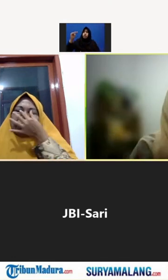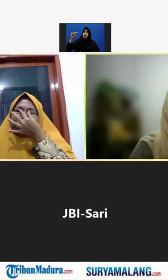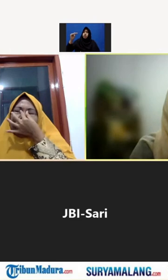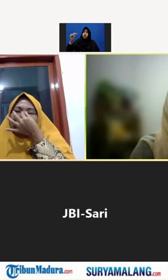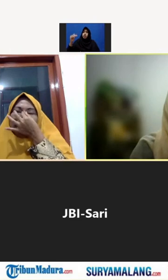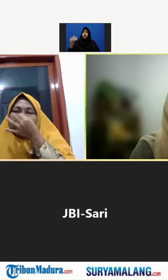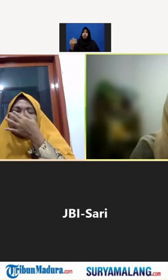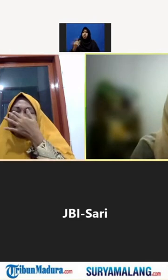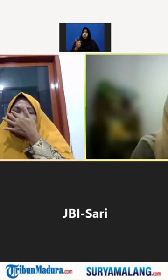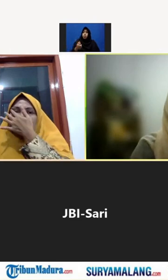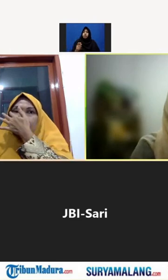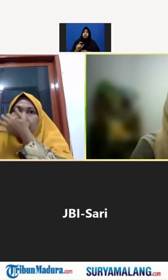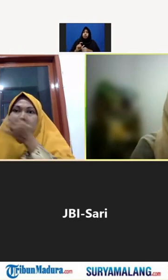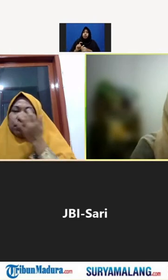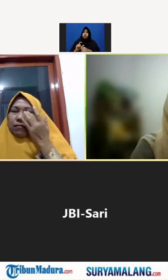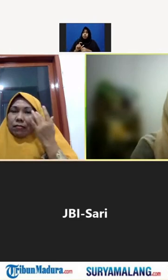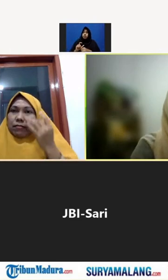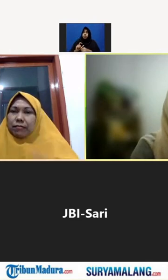dijalankan bersamaan.